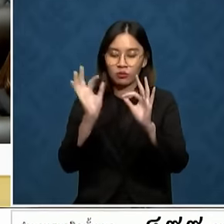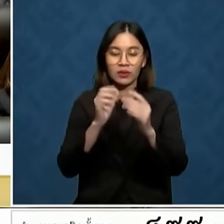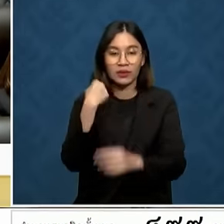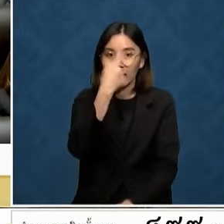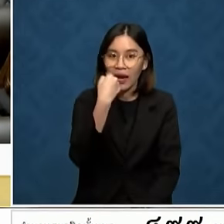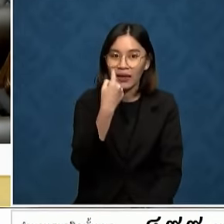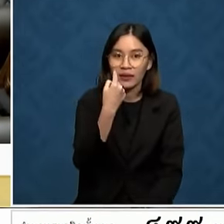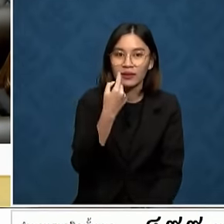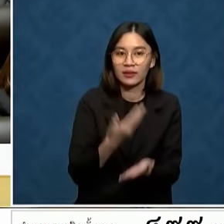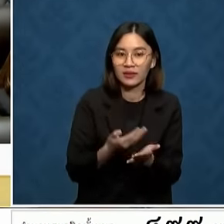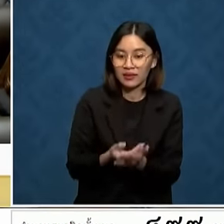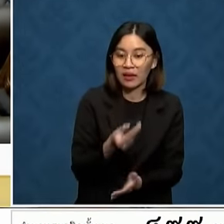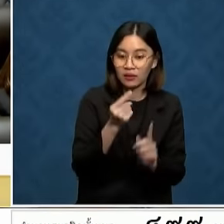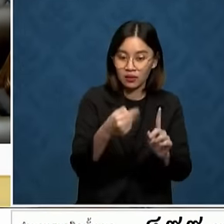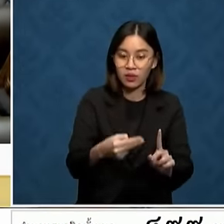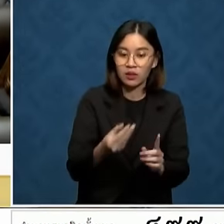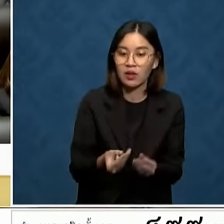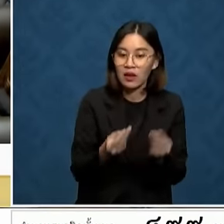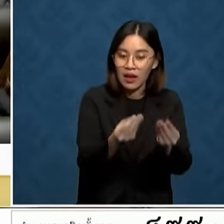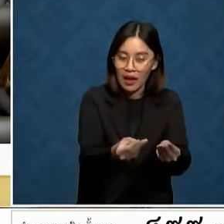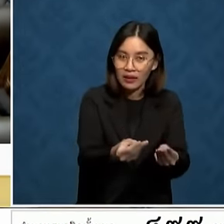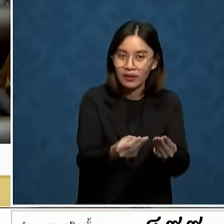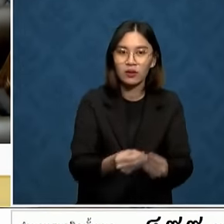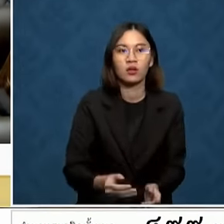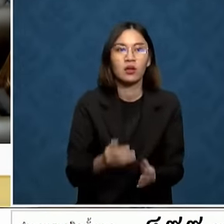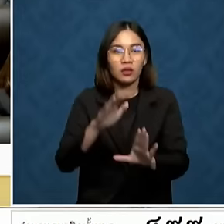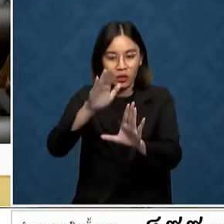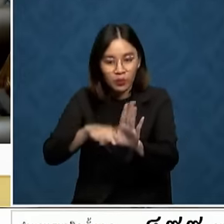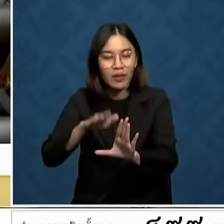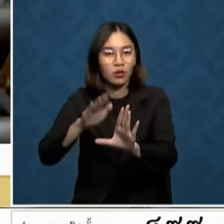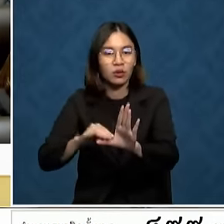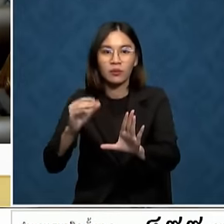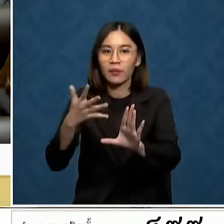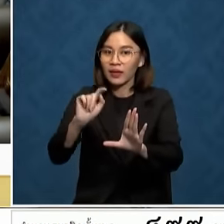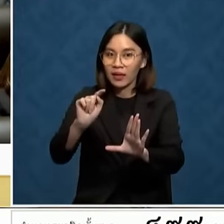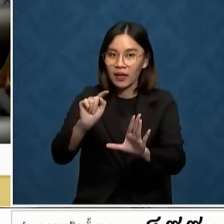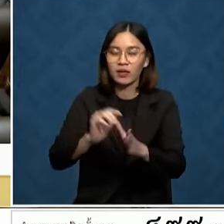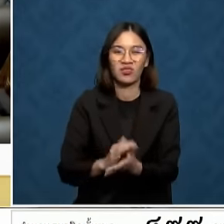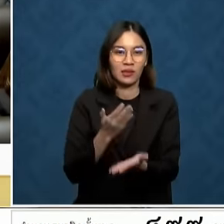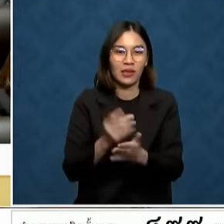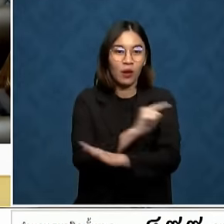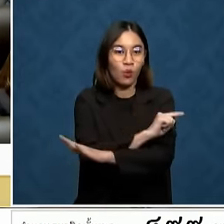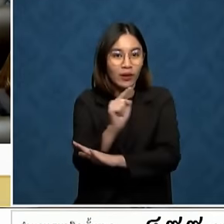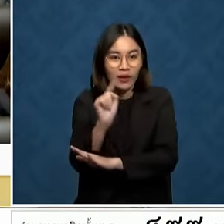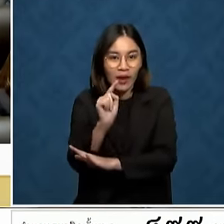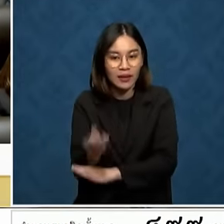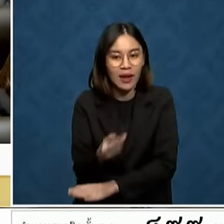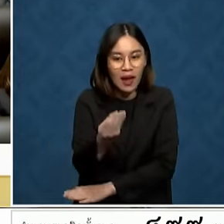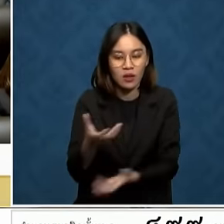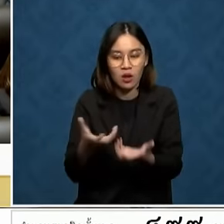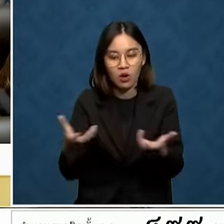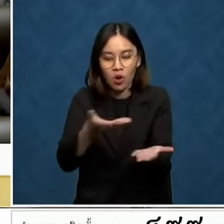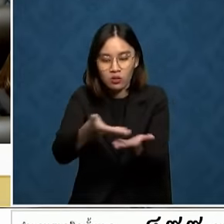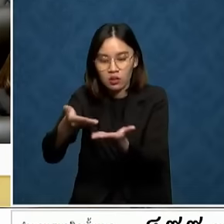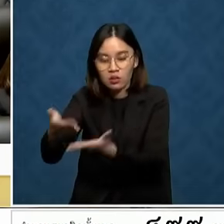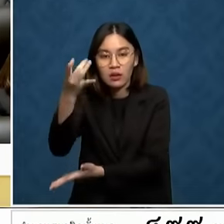บ้างที่จะไดรบเงิ 1000คนที่จะไดรบนั้น requires help IT,เขาจะไดเงินวัไหน?เขาจะนไปซ้อ สินค้า อะไร